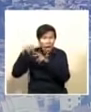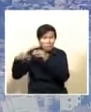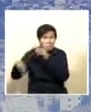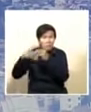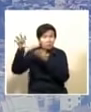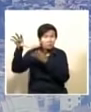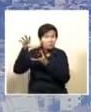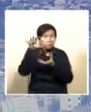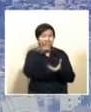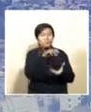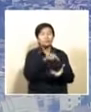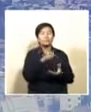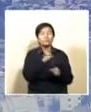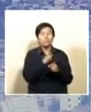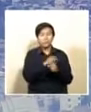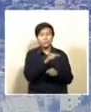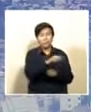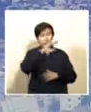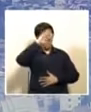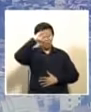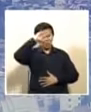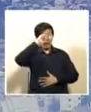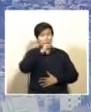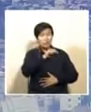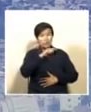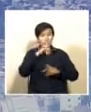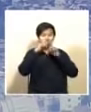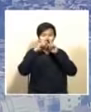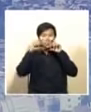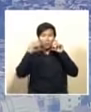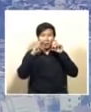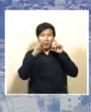อันนี้คือสิ่งที่เรามีการกระจายไปเรียบร้อยแล้วเนี่ย